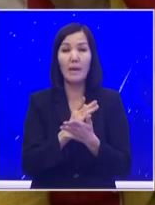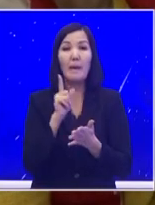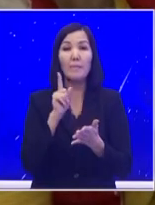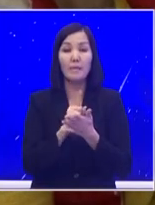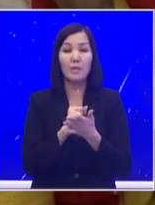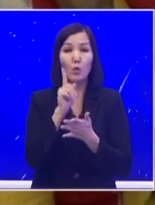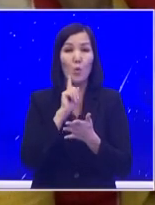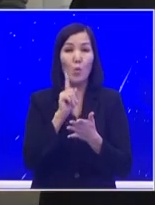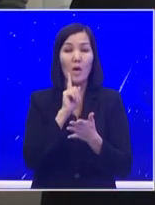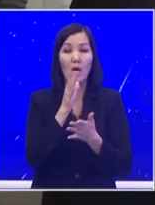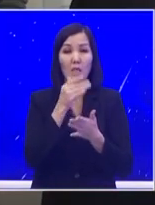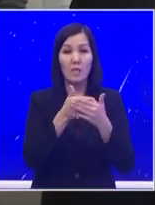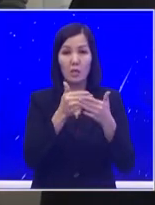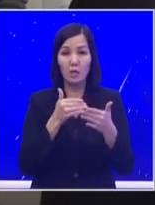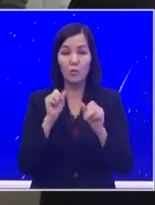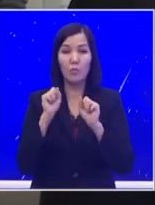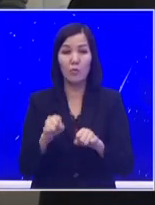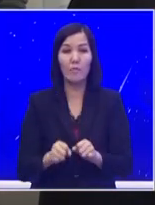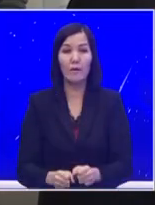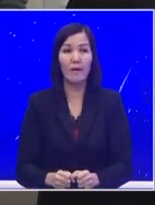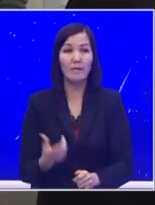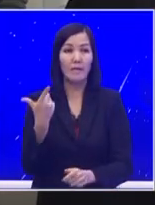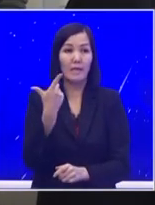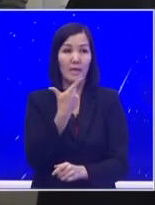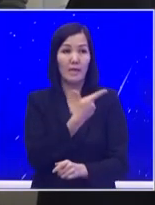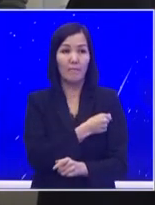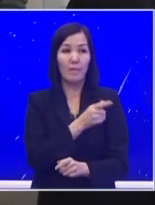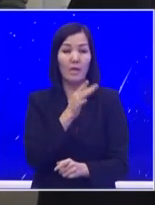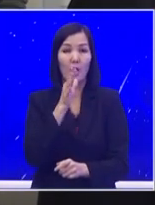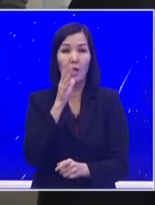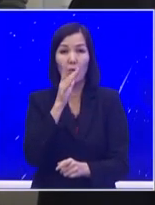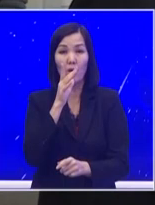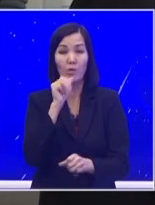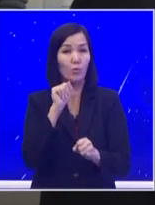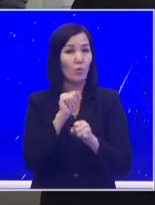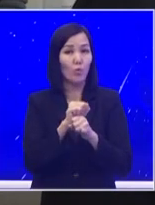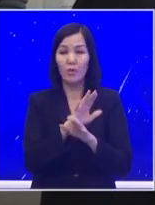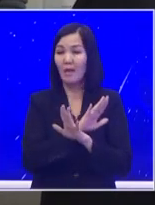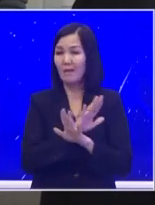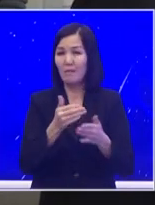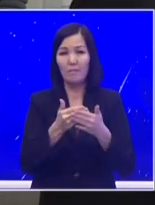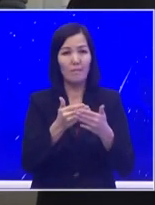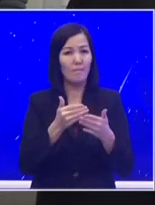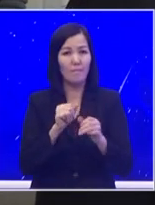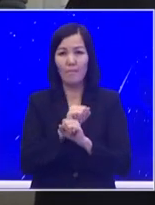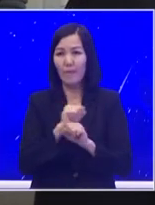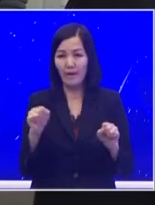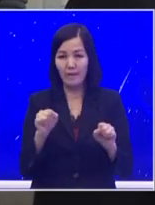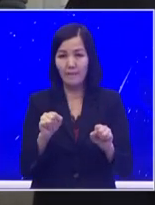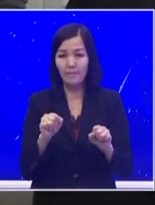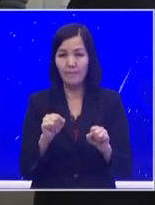кейінге шегеруге бола ма? Екпе егу науқаны шегерілмейді. Себебі